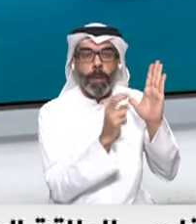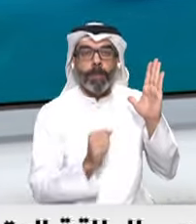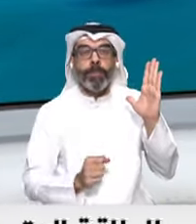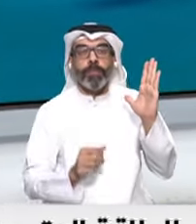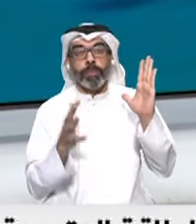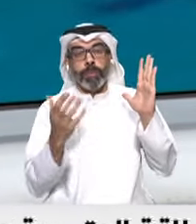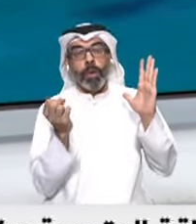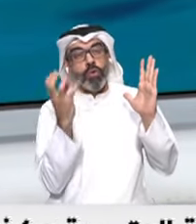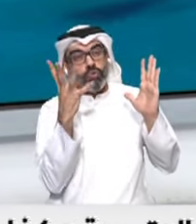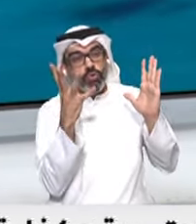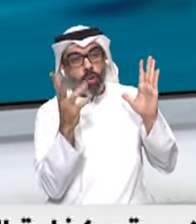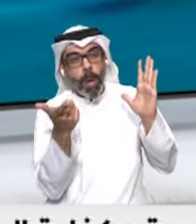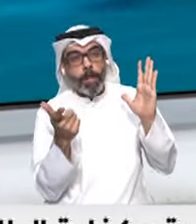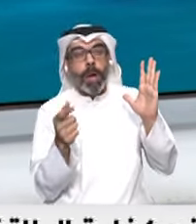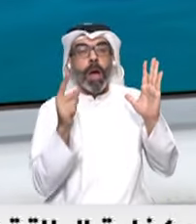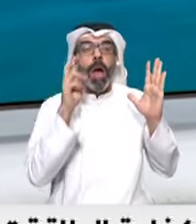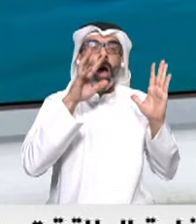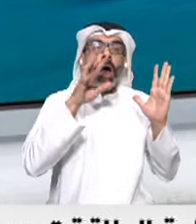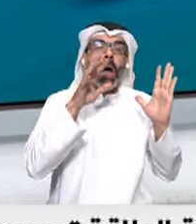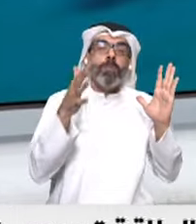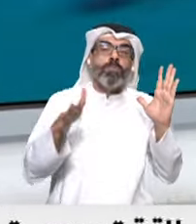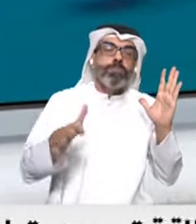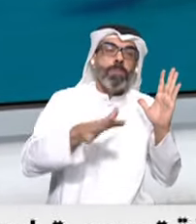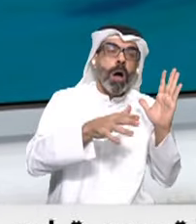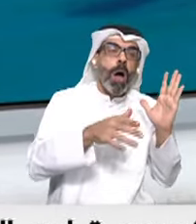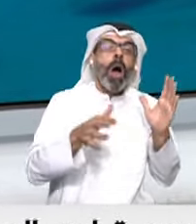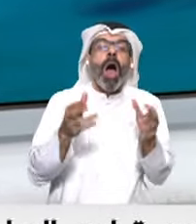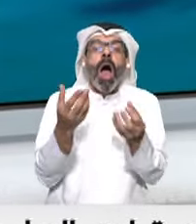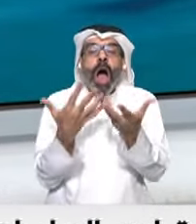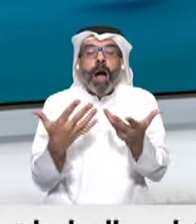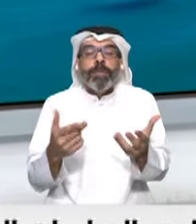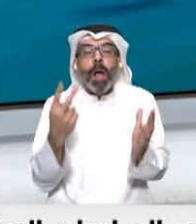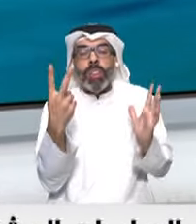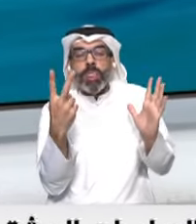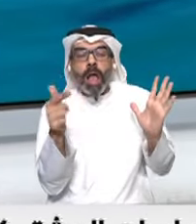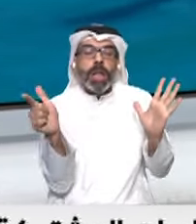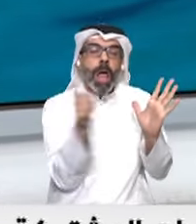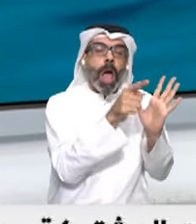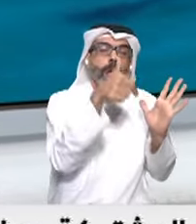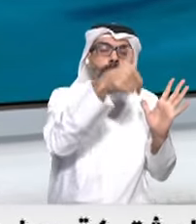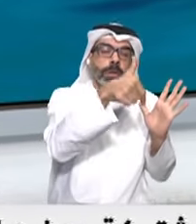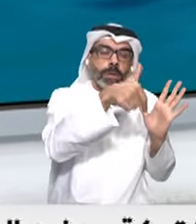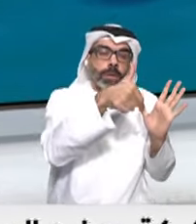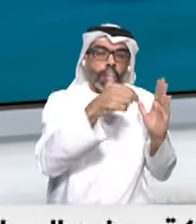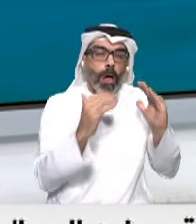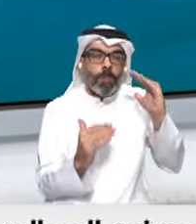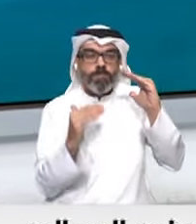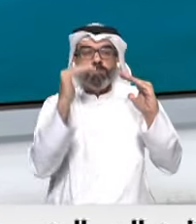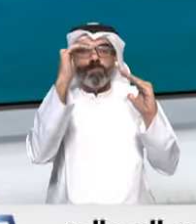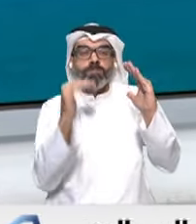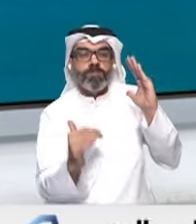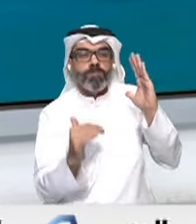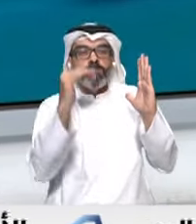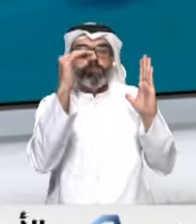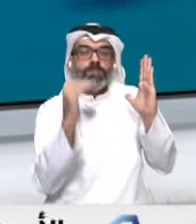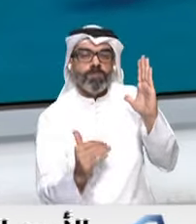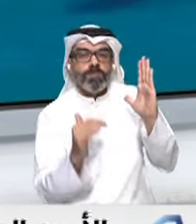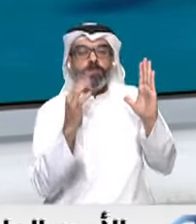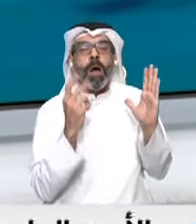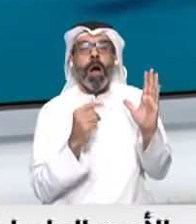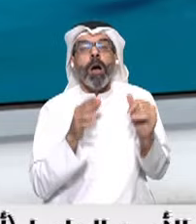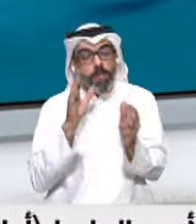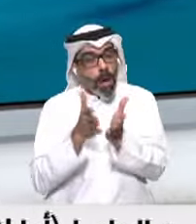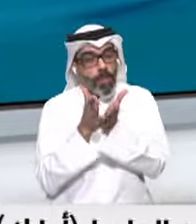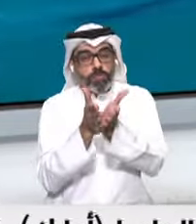معتدل من 10 الى 35 راح تتراجع الامواج وتكون خفيفه الى معتدله من واحد الى اربع قدم الفتره هذه من فترات الحمل فاللي بينزل البحر